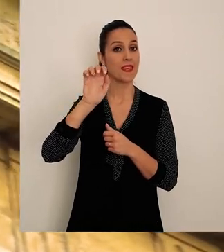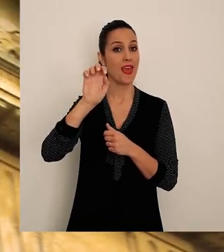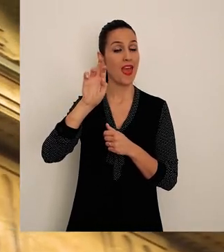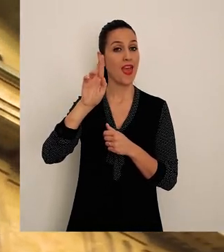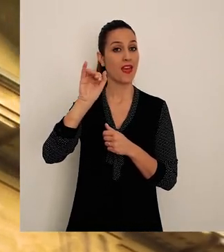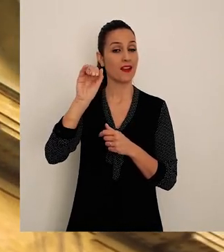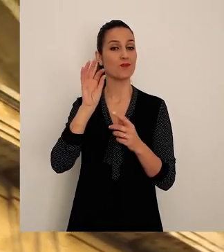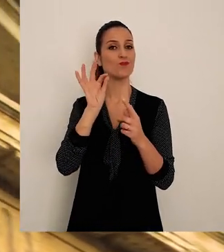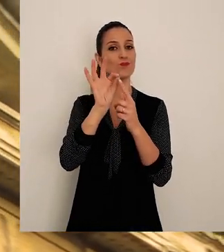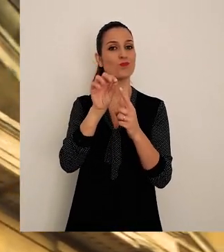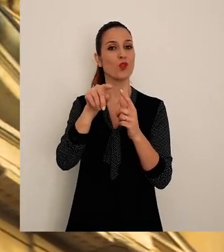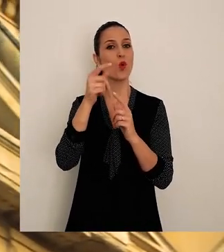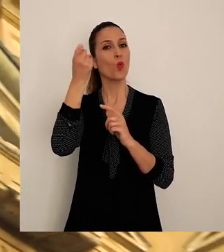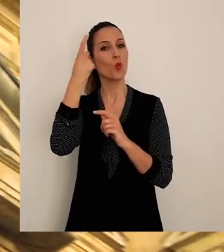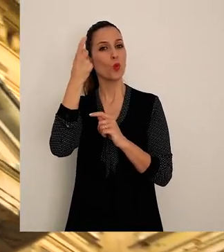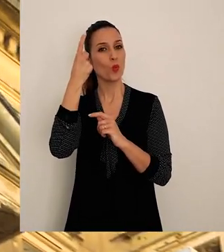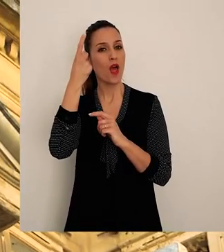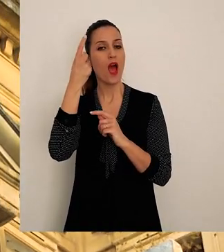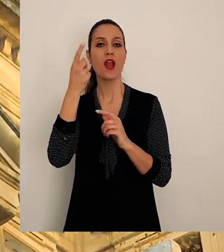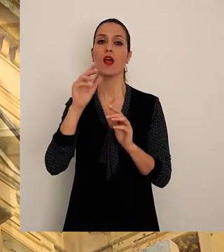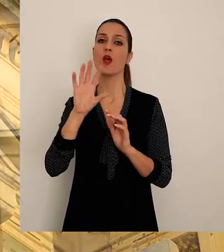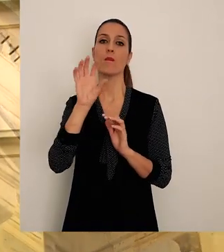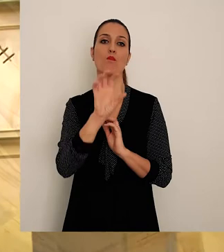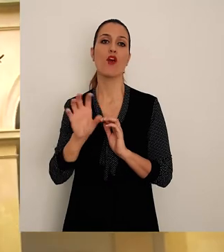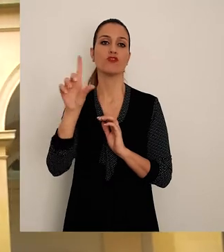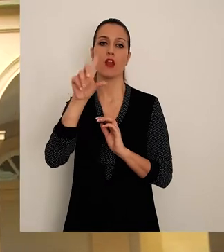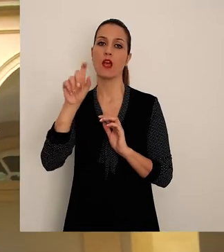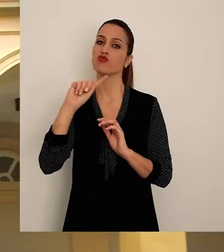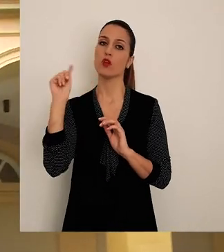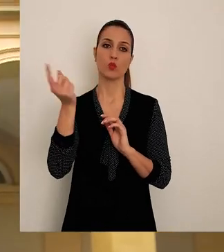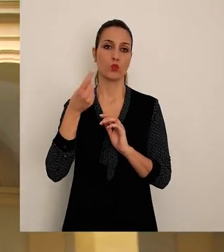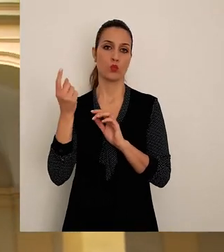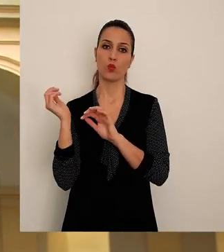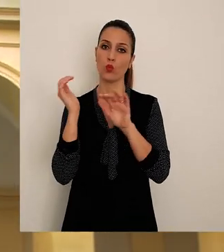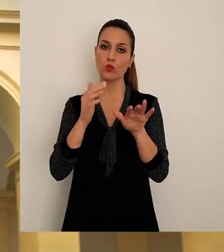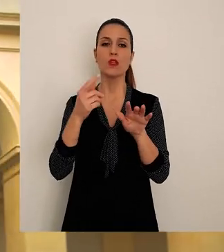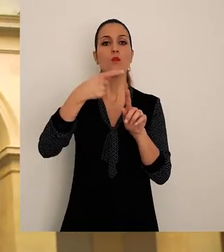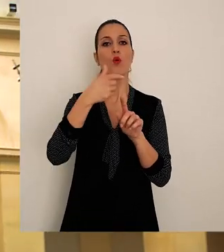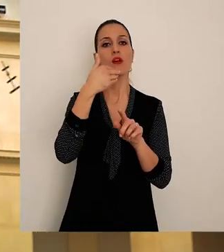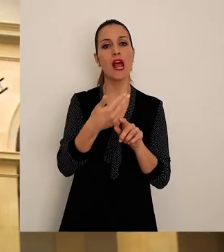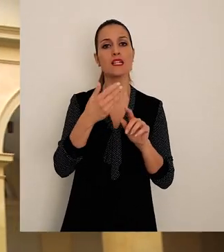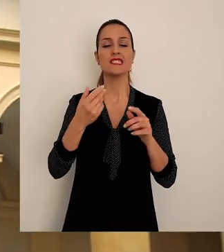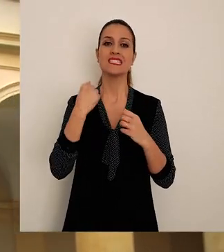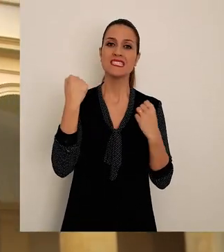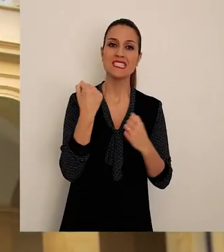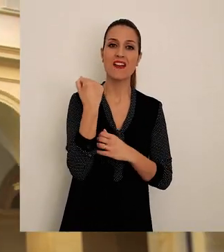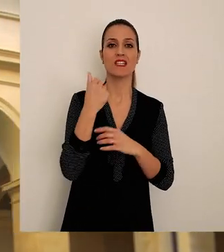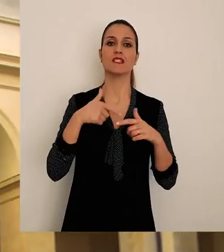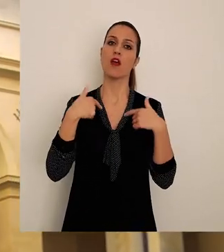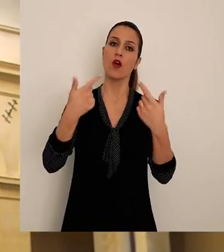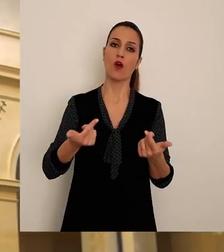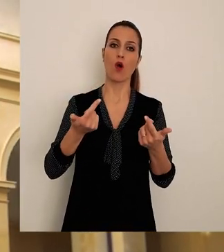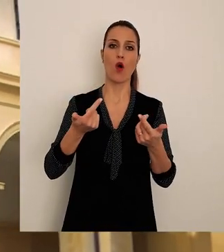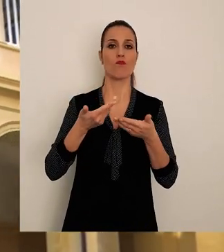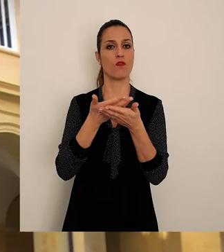Il convitto Palmieri è considerato un polo culturale di alto livello per tutta la provincia di Lecce, grazie anche agli innumerevoli servizi